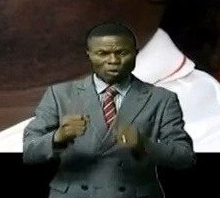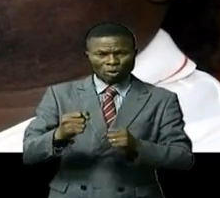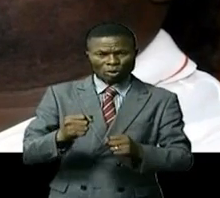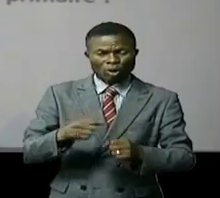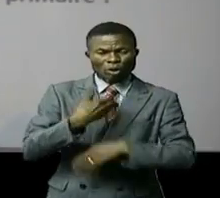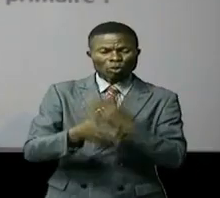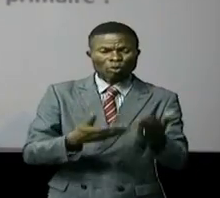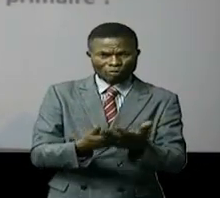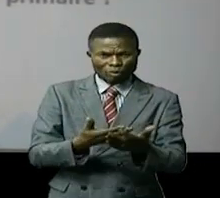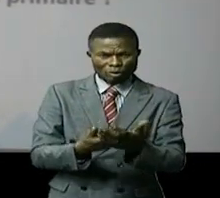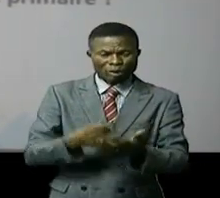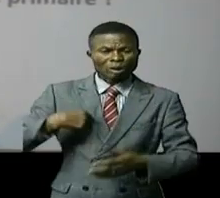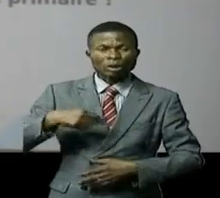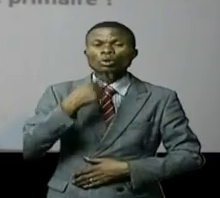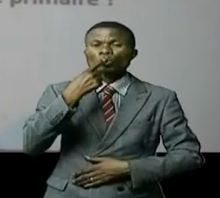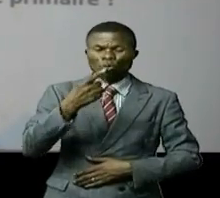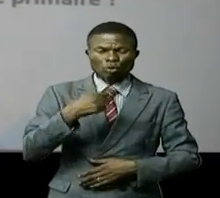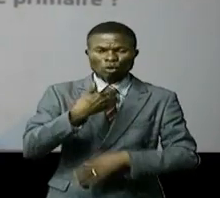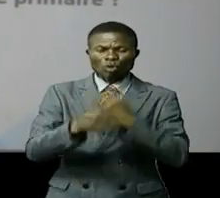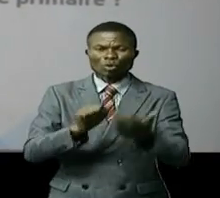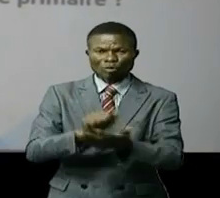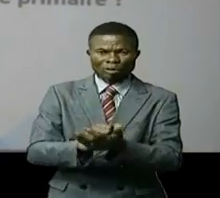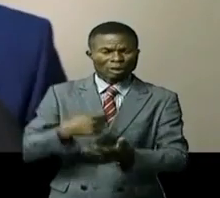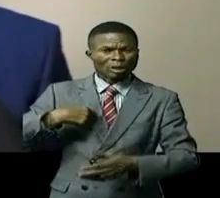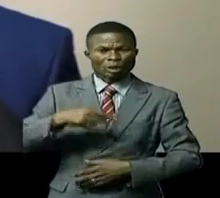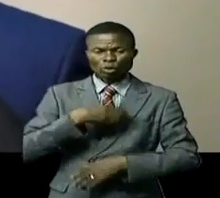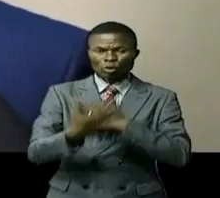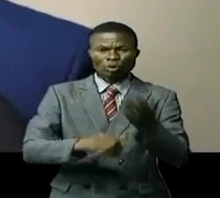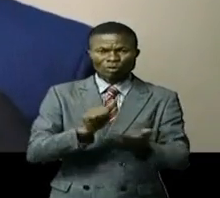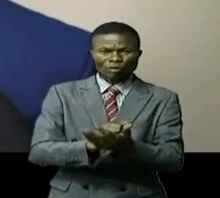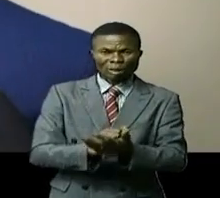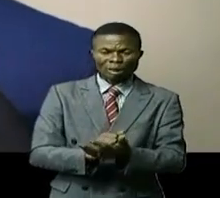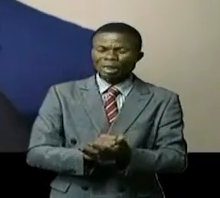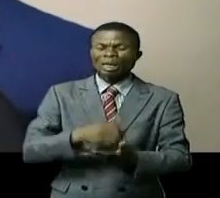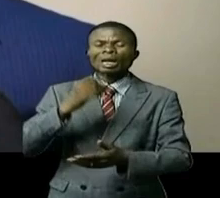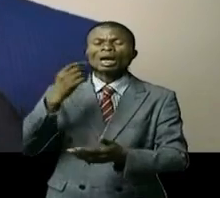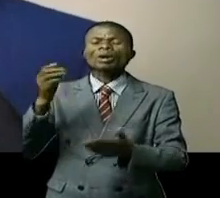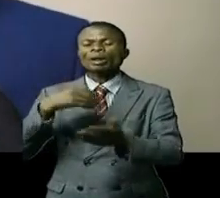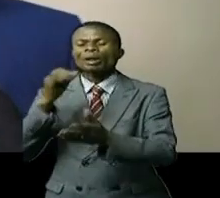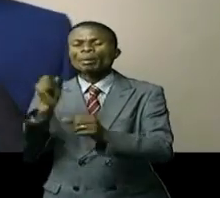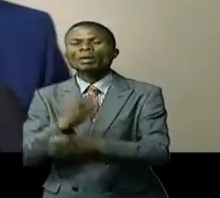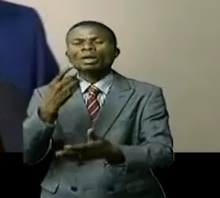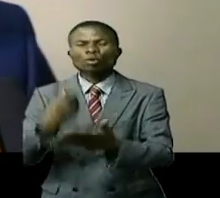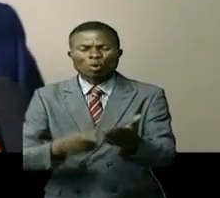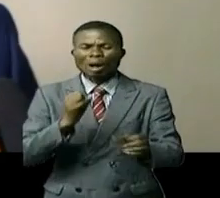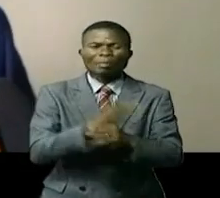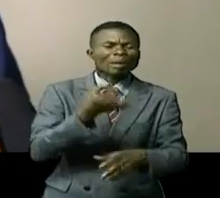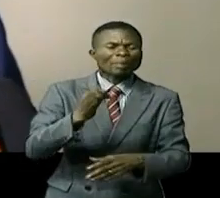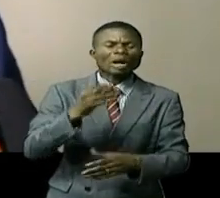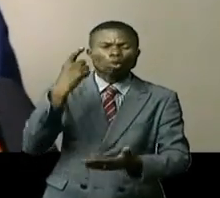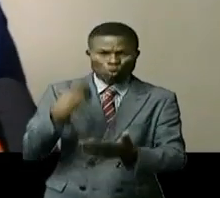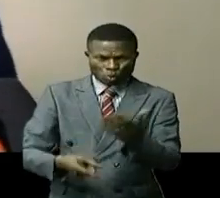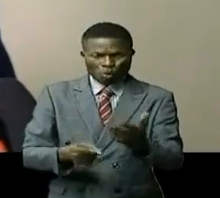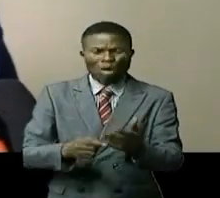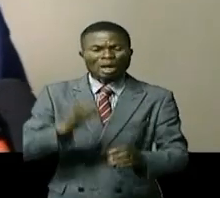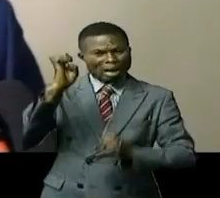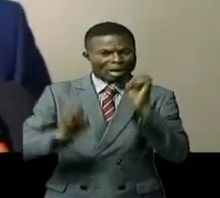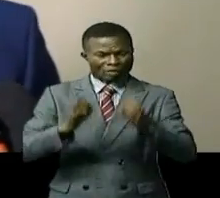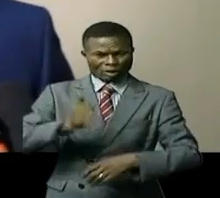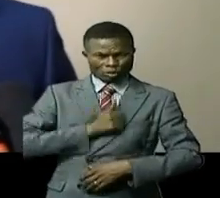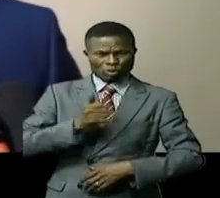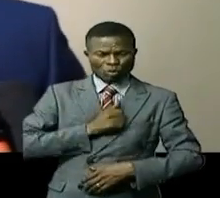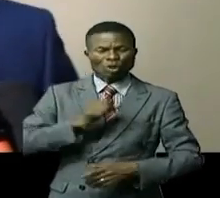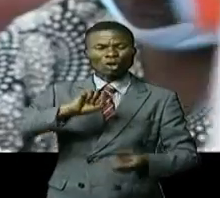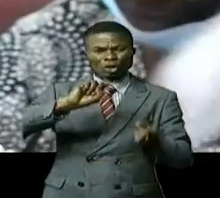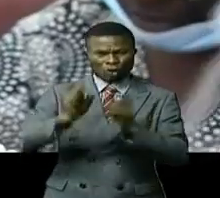redevable. Nous avons dit, nous avons fait. Okay, nous n'avons pas fait, pourquoi on ne l'a pas fait et qu'est-ce qu'on corrige? Nous devons avoir ce courage de nous auto-évaluer. C'est comme ça que nous allons